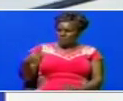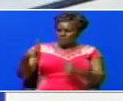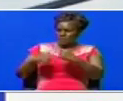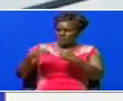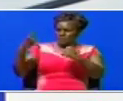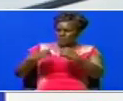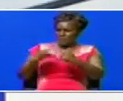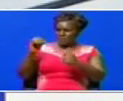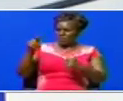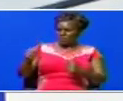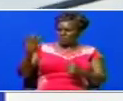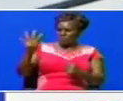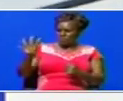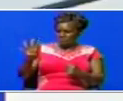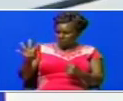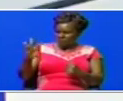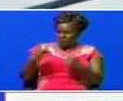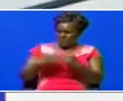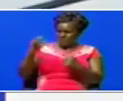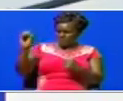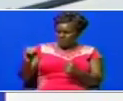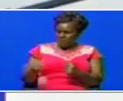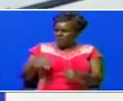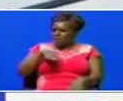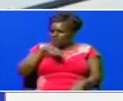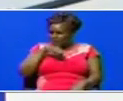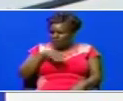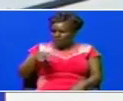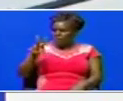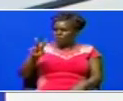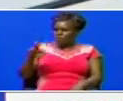2,068, 0.49%. Raila Odinga,